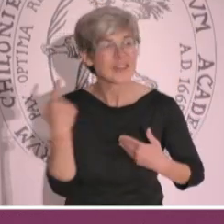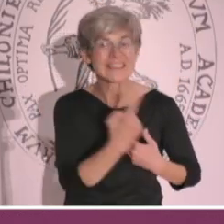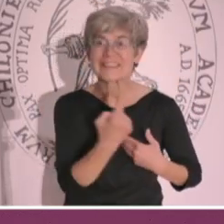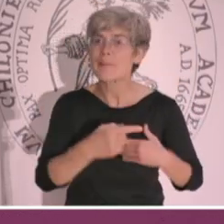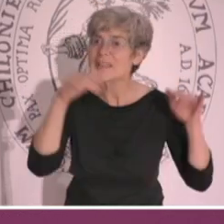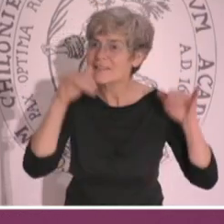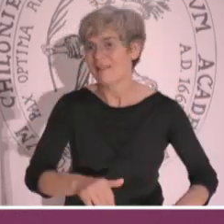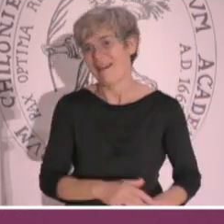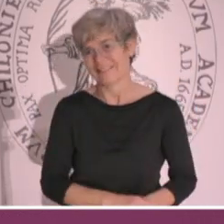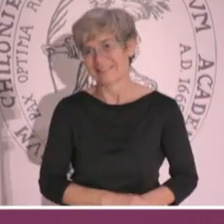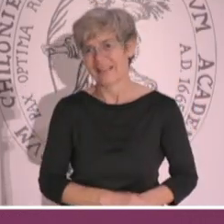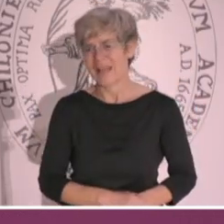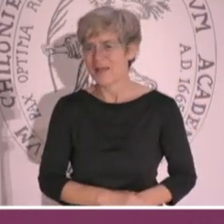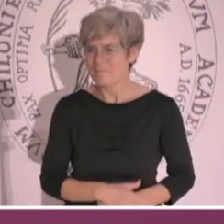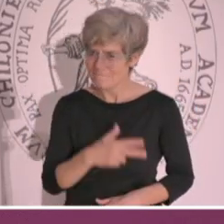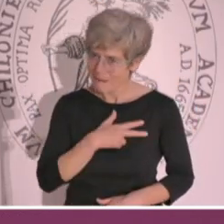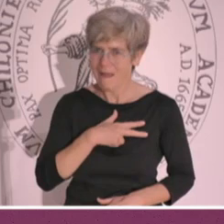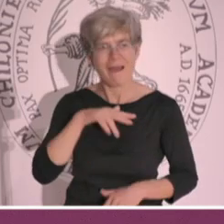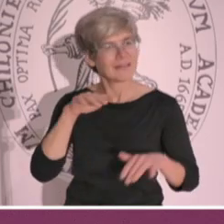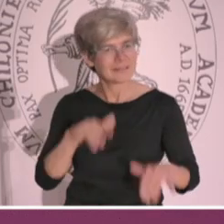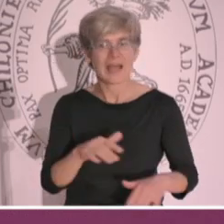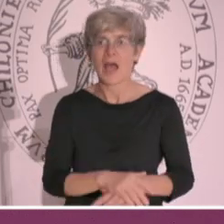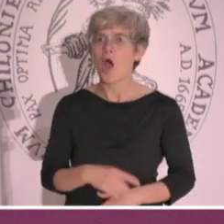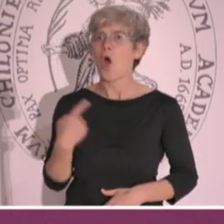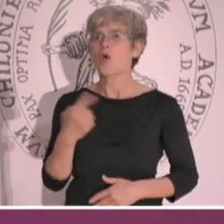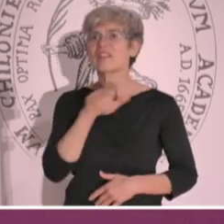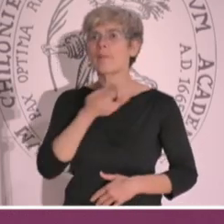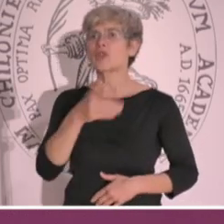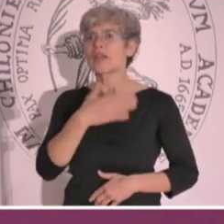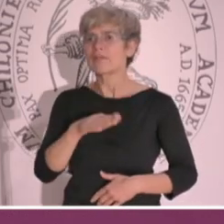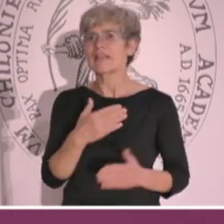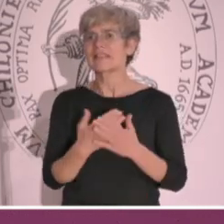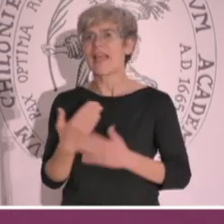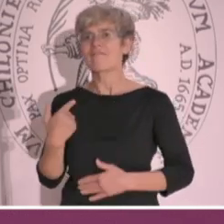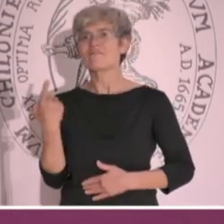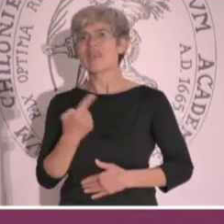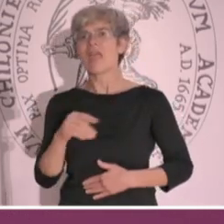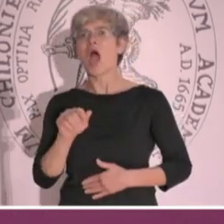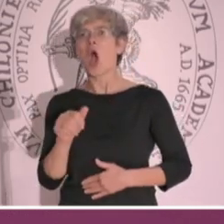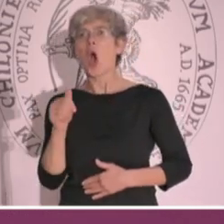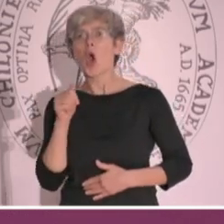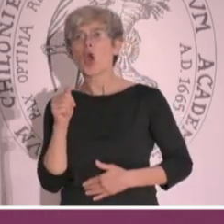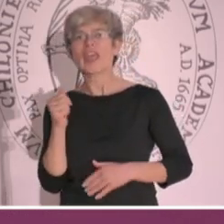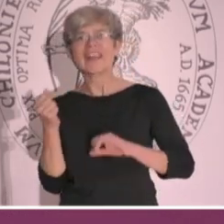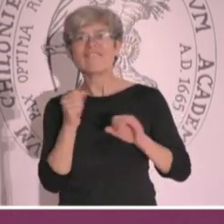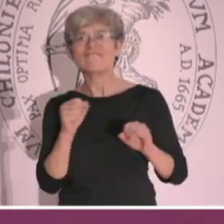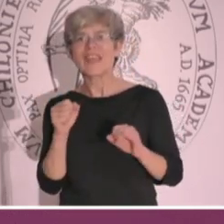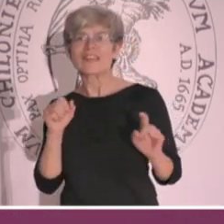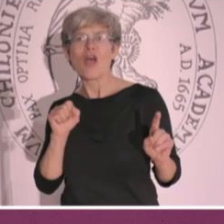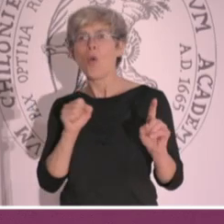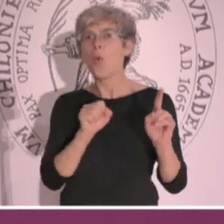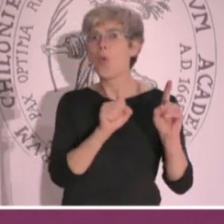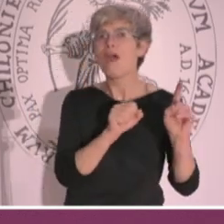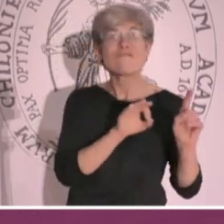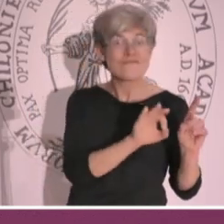wir freuen uns einfach alle über Ihre Anwesenheit. Und unser Motto ist schon immer, wir sind dein Rückenwind. Und das nehmen wir gerade in dieser Zeit besonders